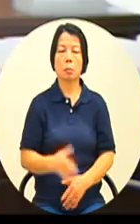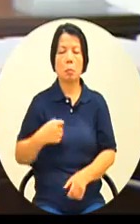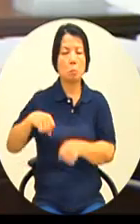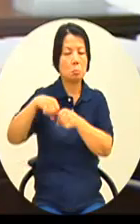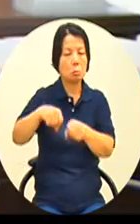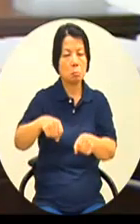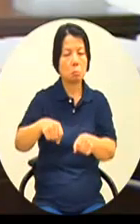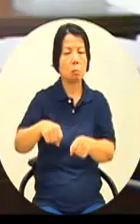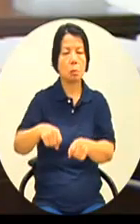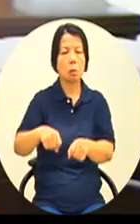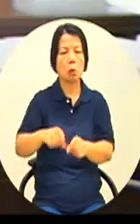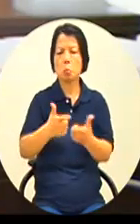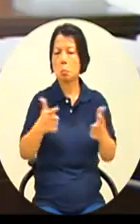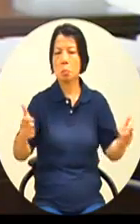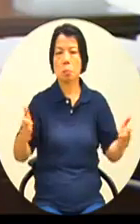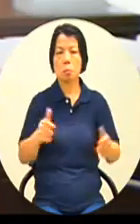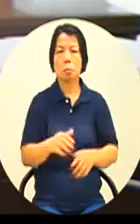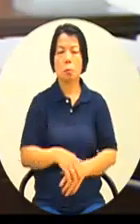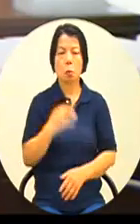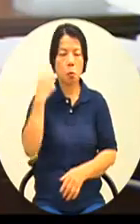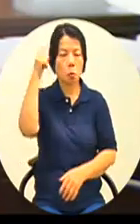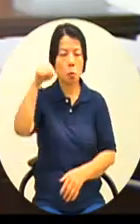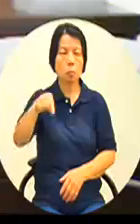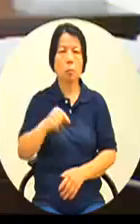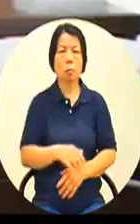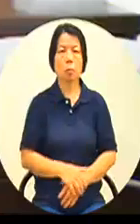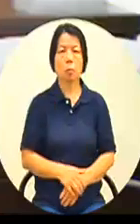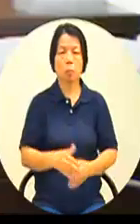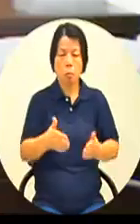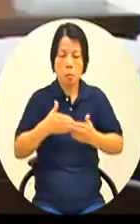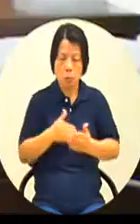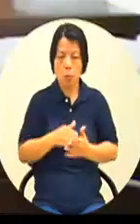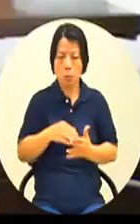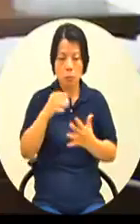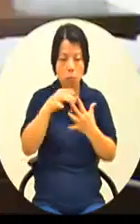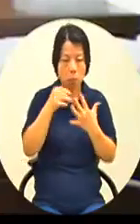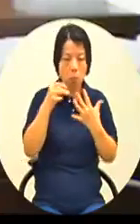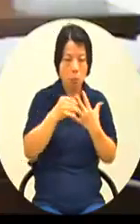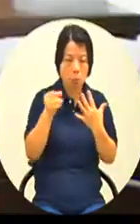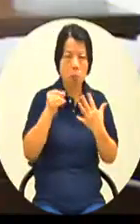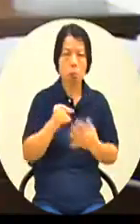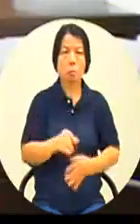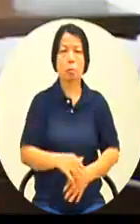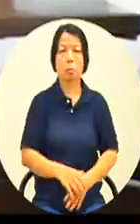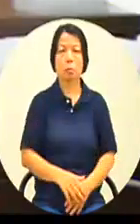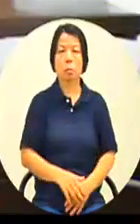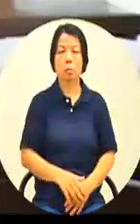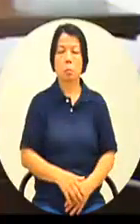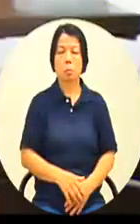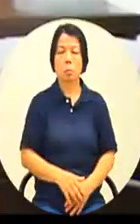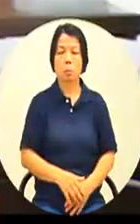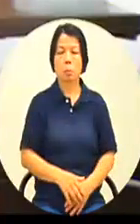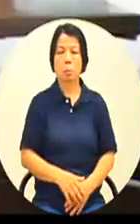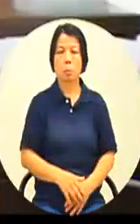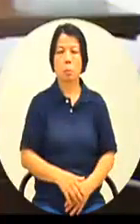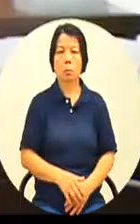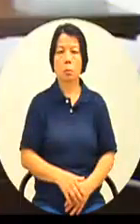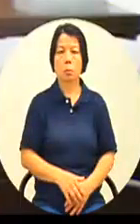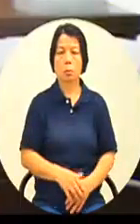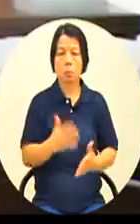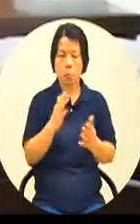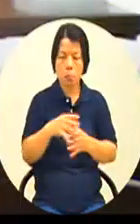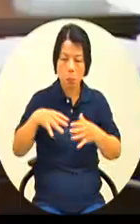安怎哦？我感觉这个物件你可以挑，你可以挑。哪一个路